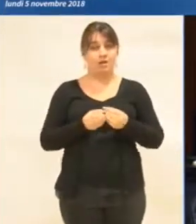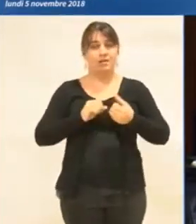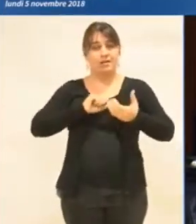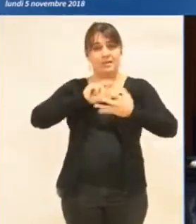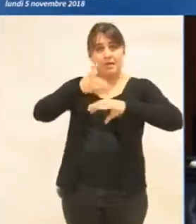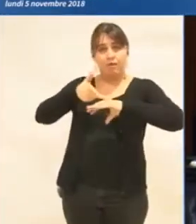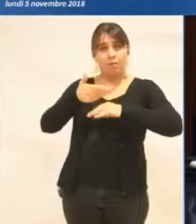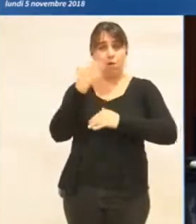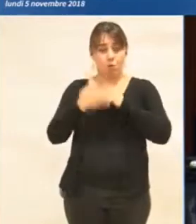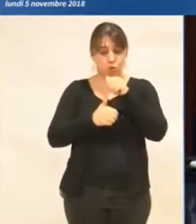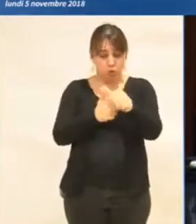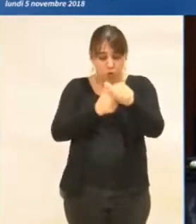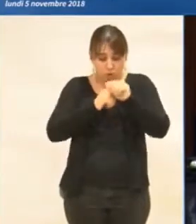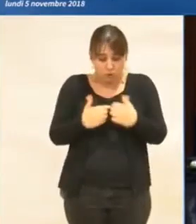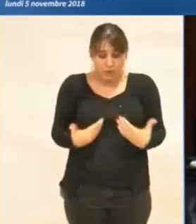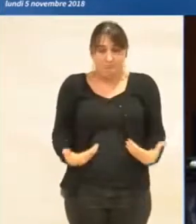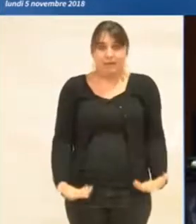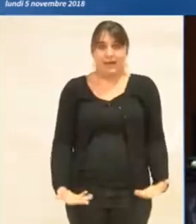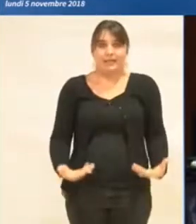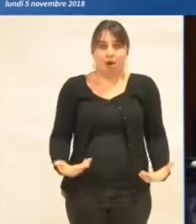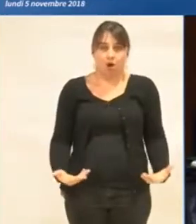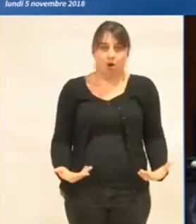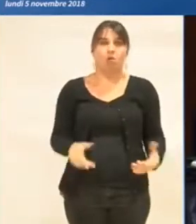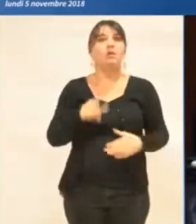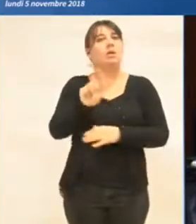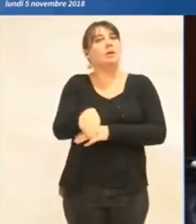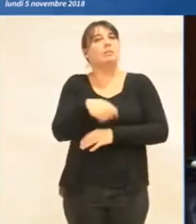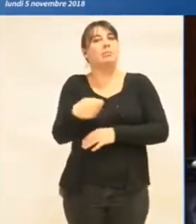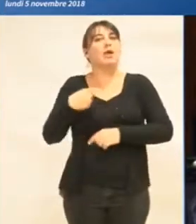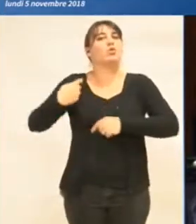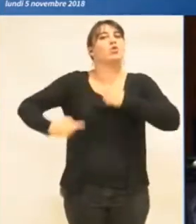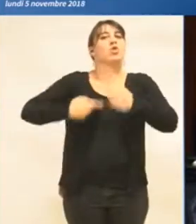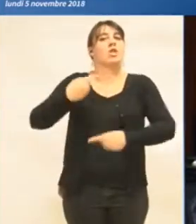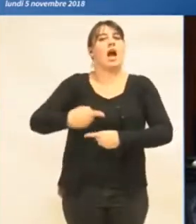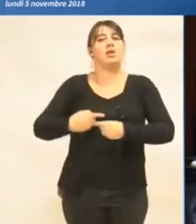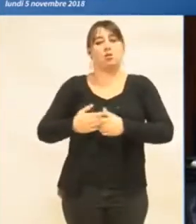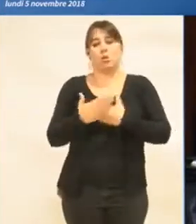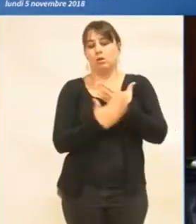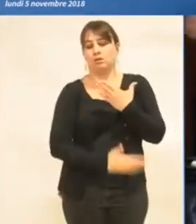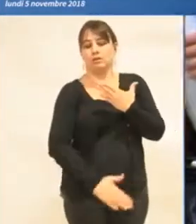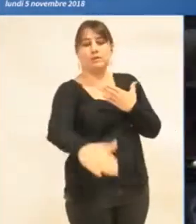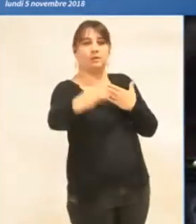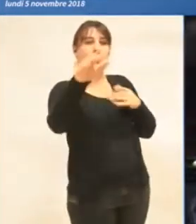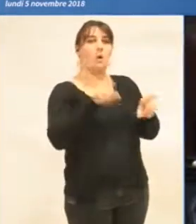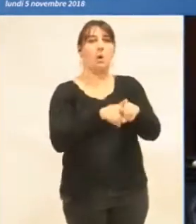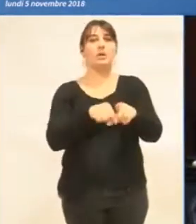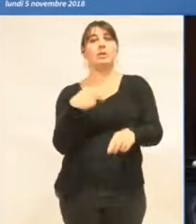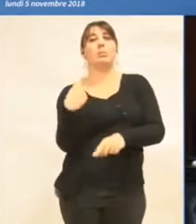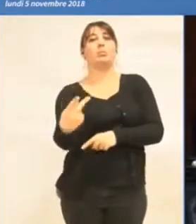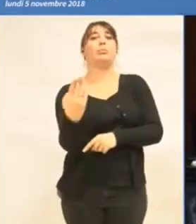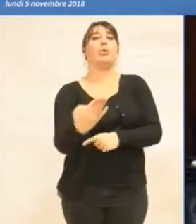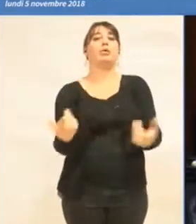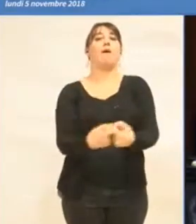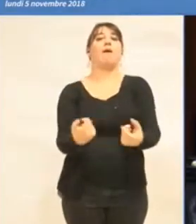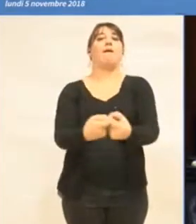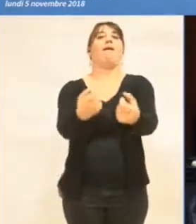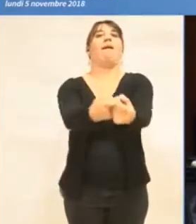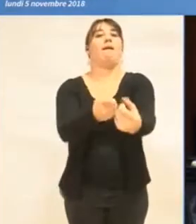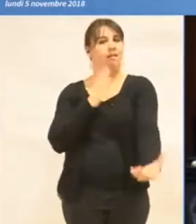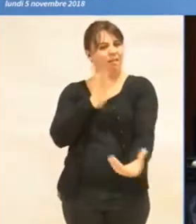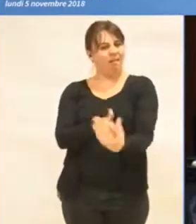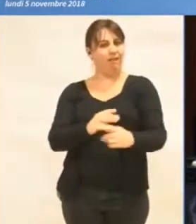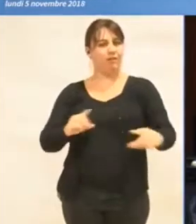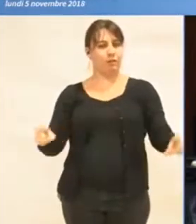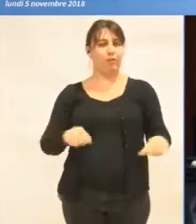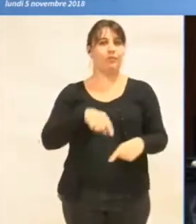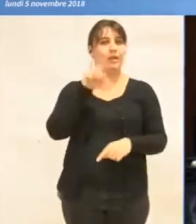aux besoins du présent sans compromettre la capacité de générations futures à répondre aux leurs. Le développement durable doit être à la